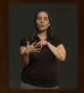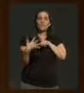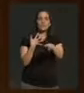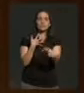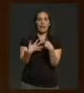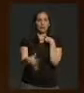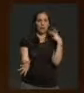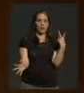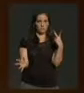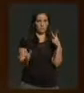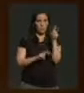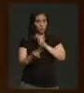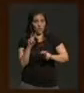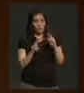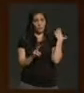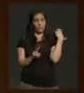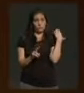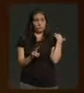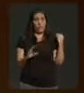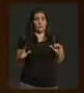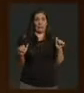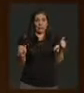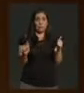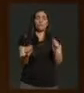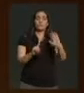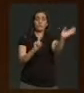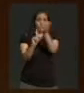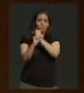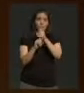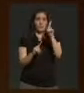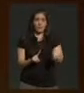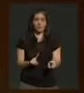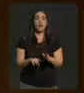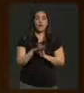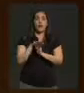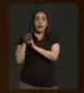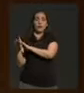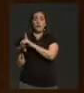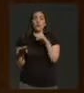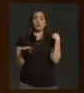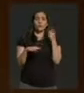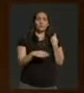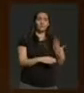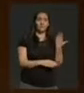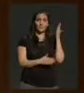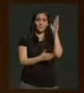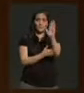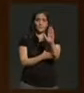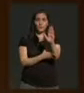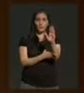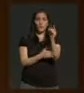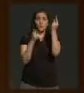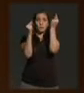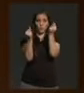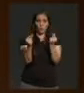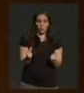Aldi berean, aurtengo ekitalirako aurrekontua aurkeztuko dizuegu. Alderi garrantzitsuenak honako